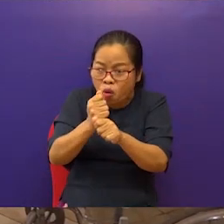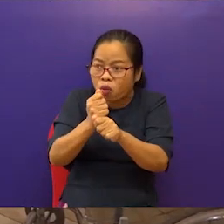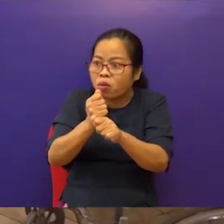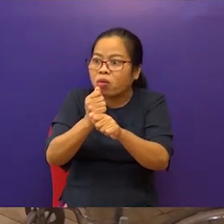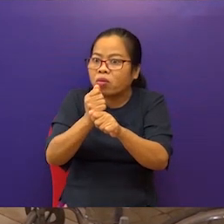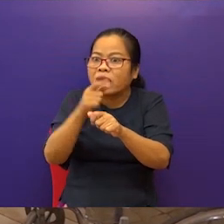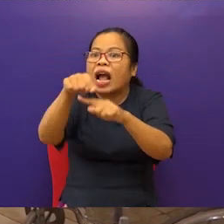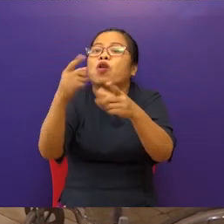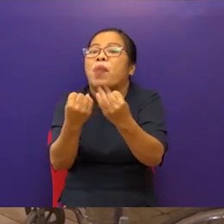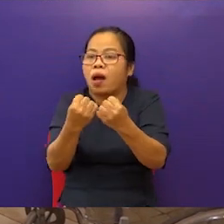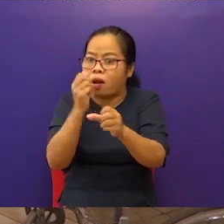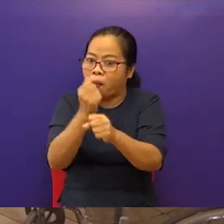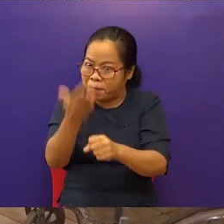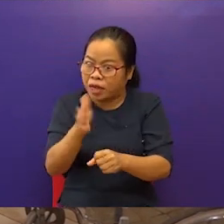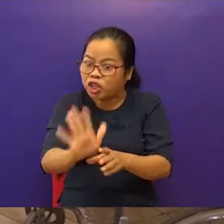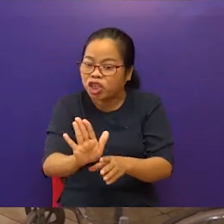မကဖြစ်တယ